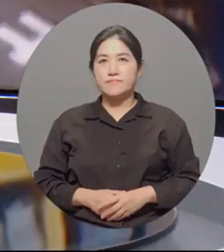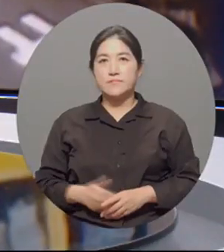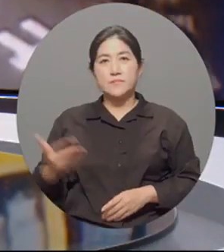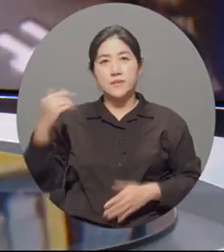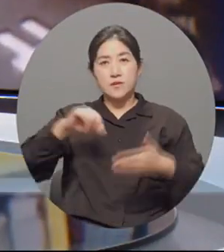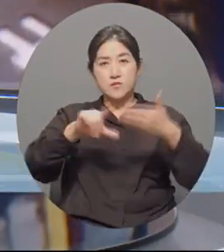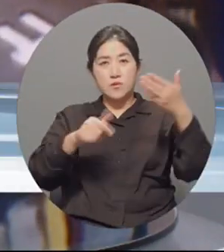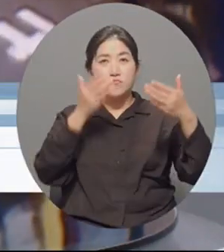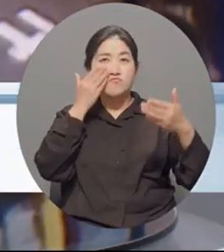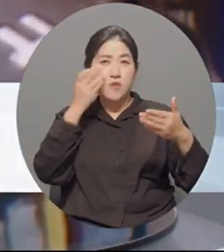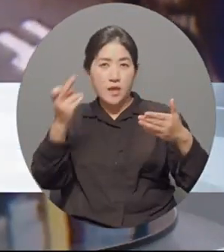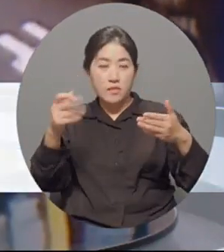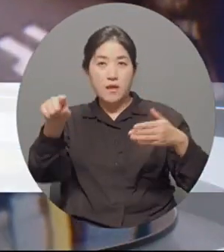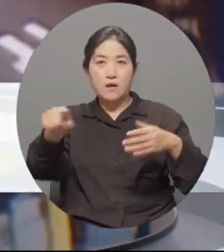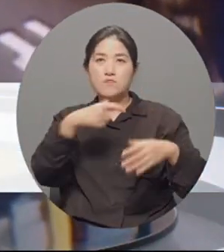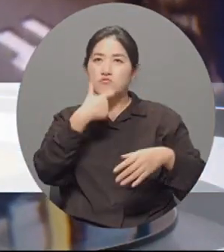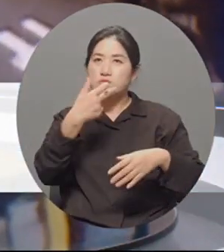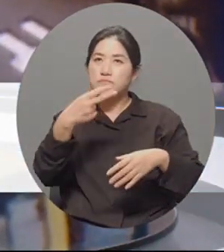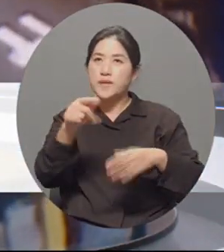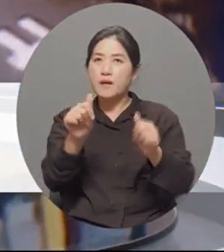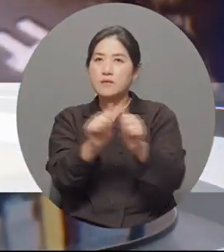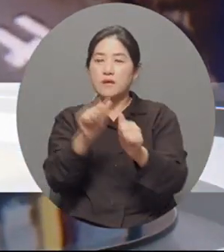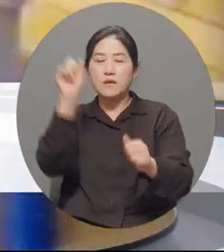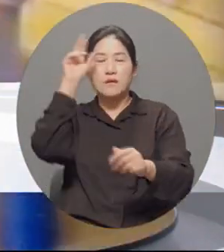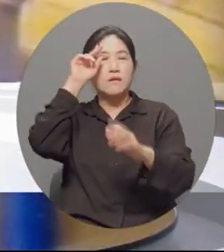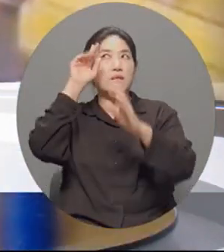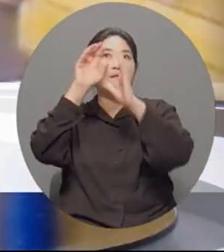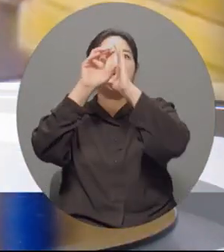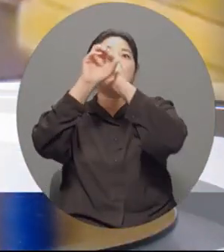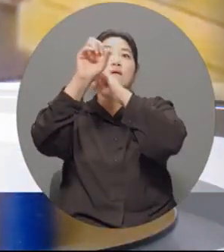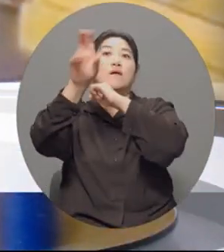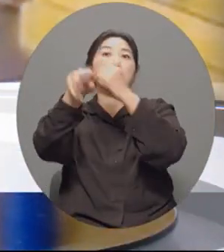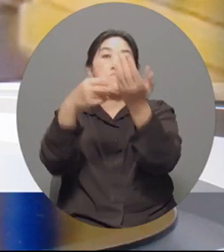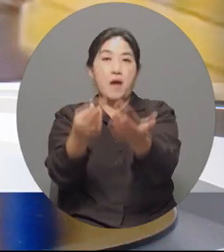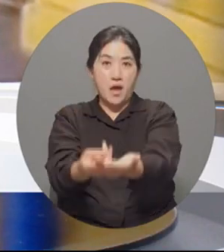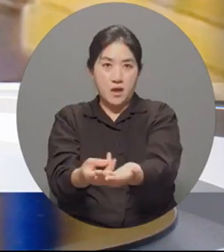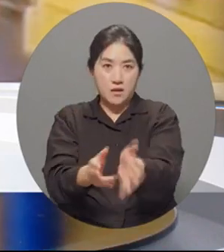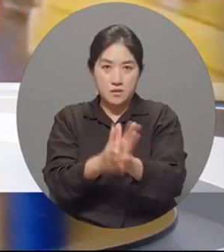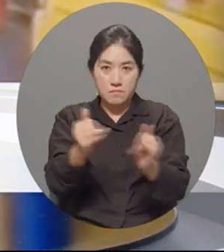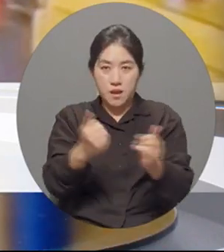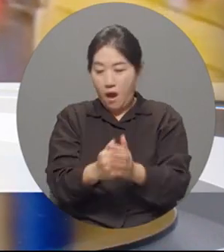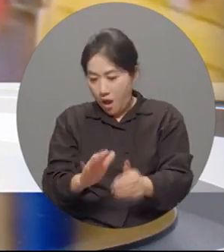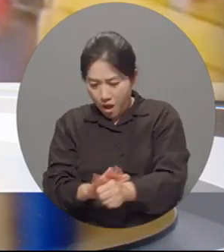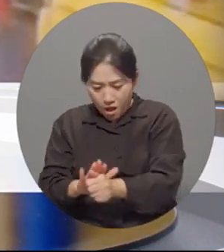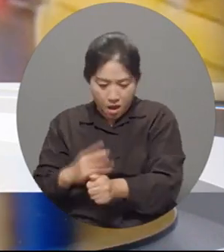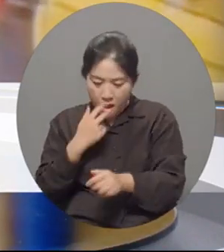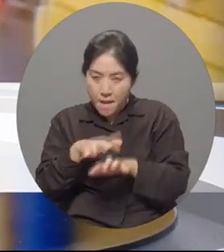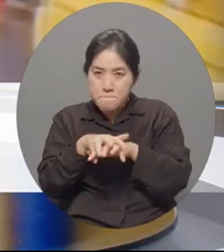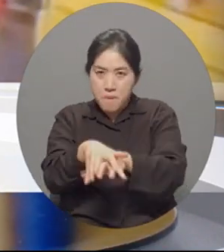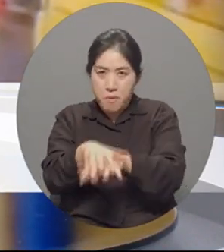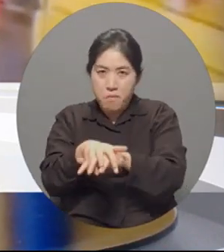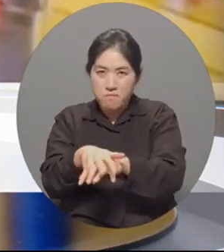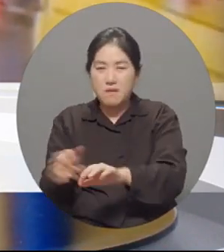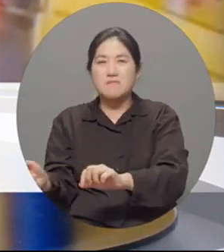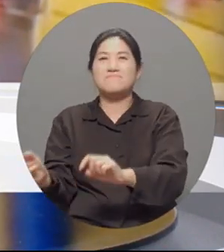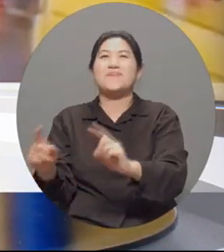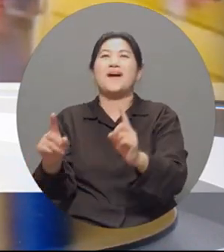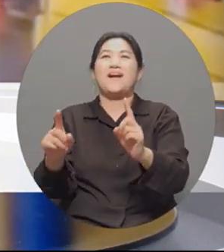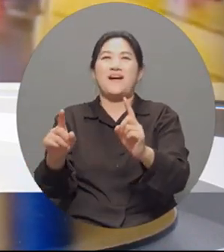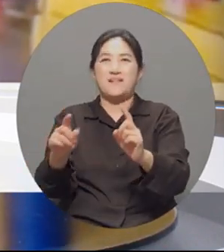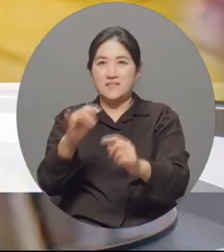지난 9월 울산에서 한 60대 남성이 갑자기 의식을 잃고 쓰러졌는데 시민들이 심폐소 생수를 해서 살려낸 일이